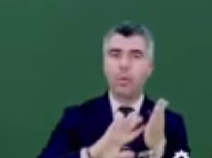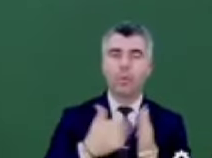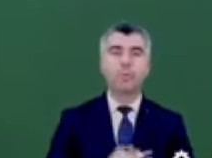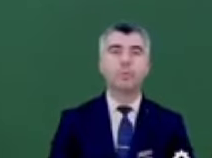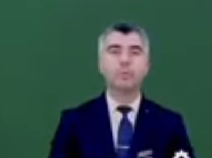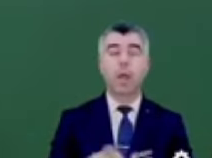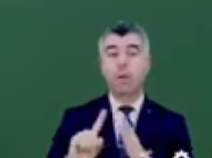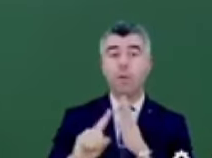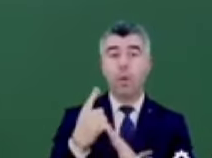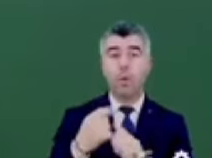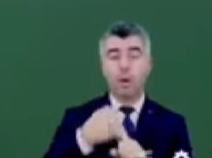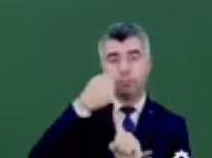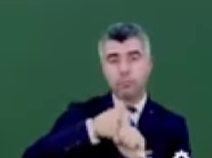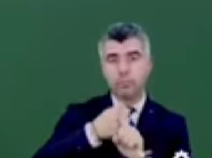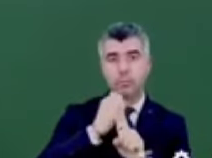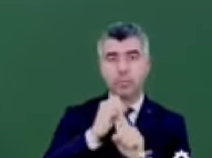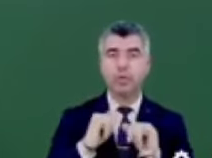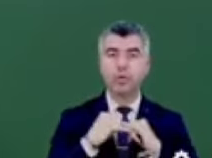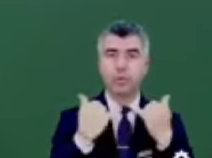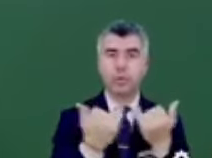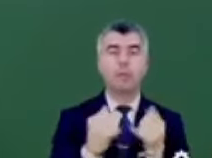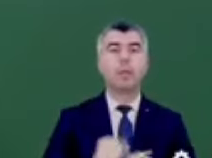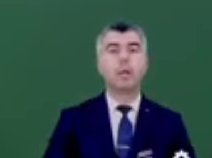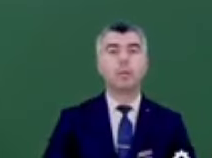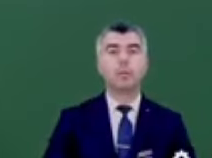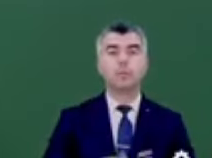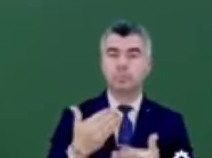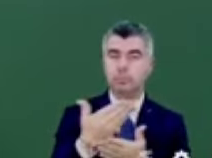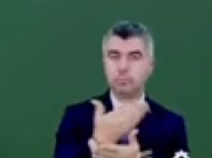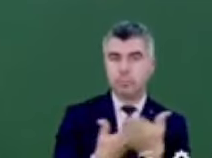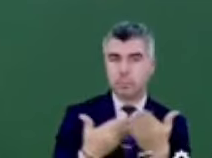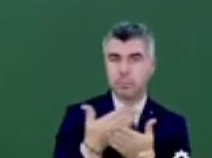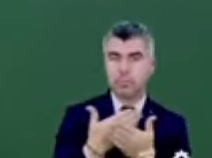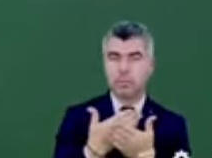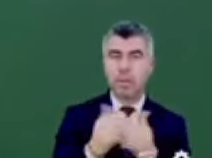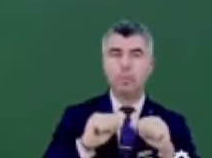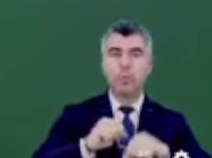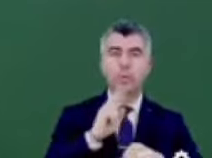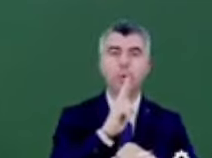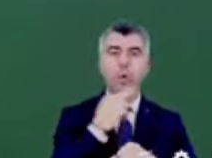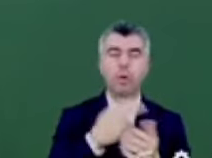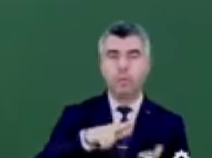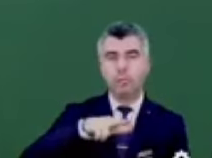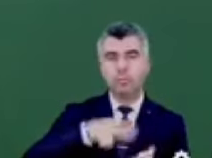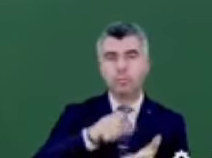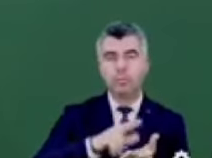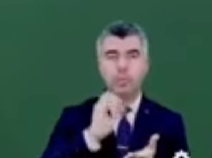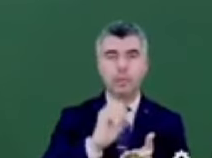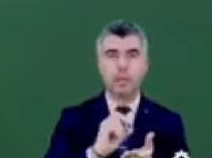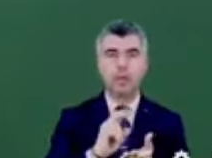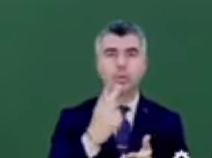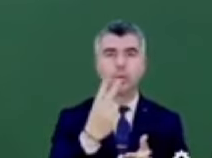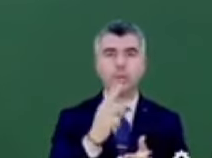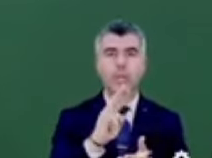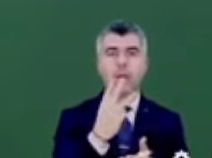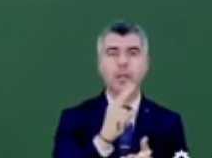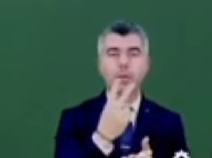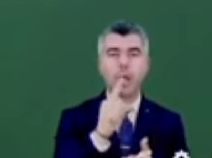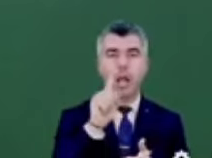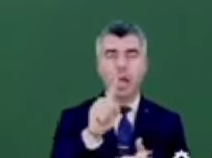وفي بدايه اشغال هذا الاجتماع تداول مجلس الحكومه وصادق على مشروع المرسوم رقم 2 23